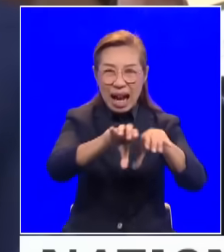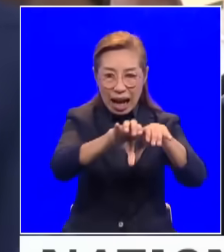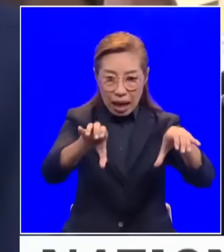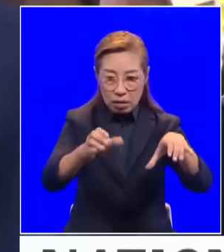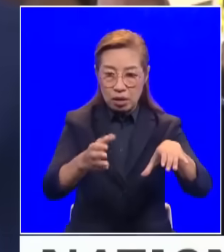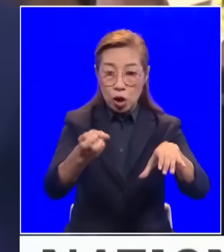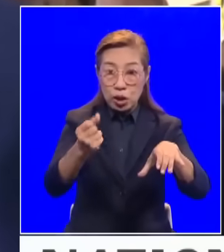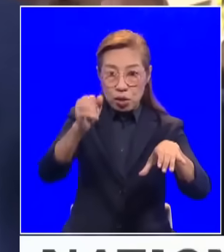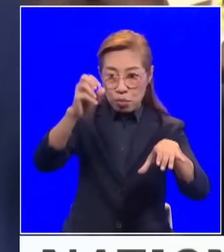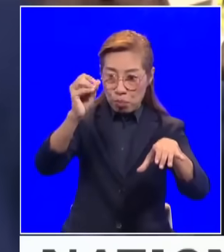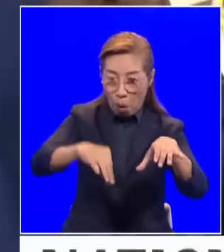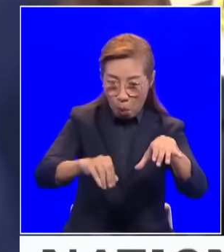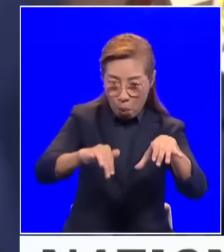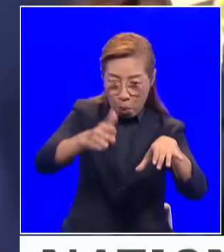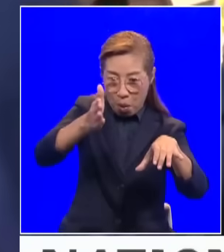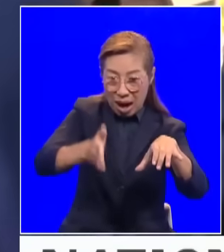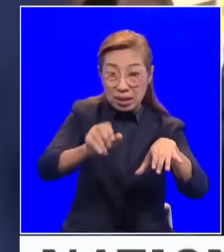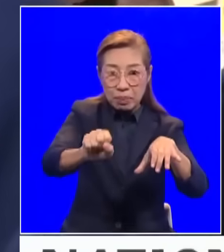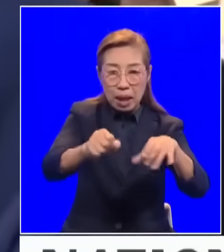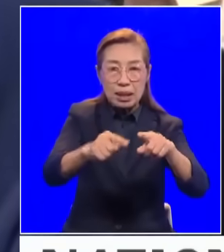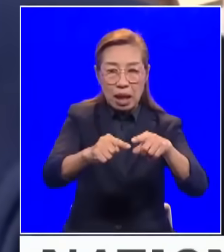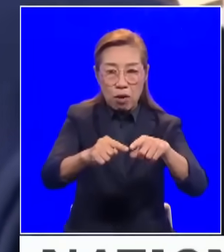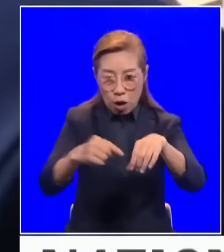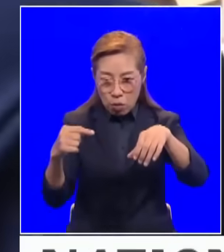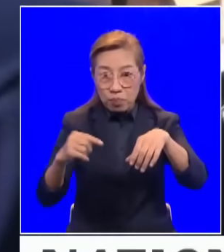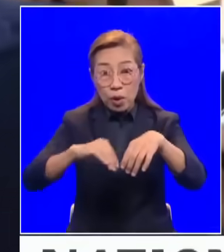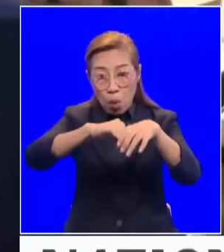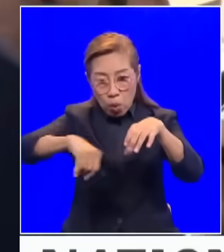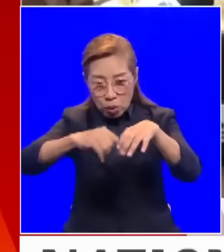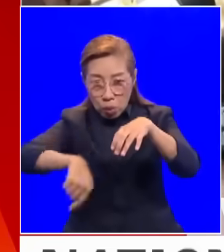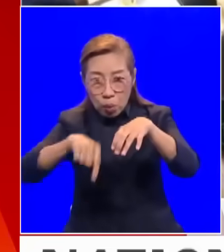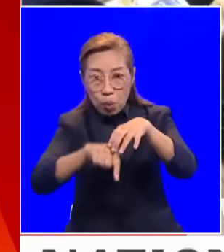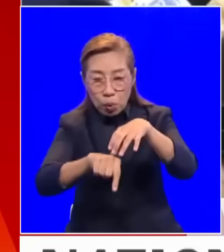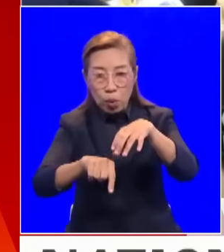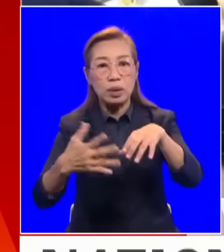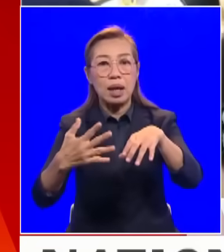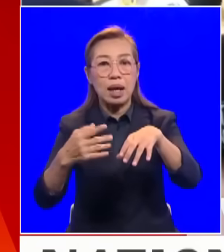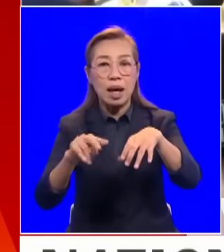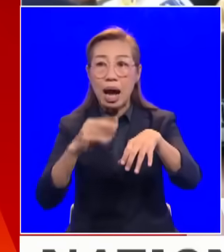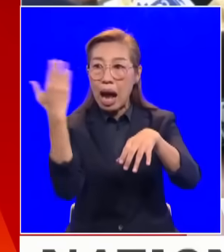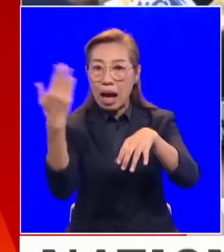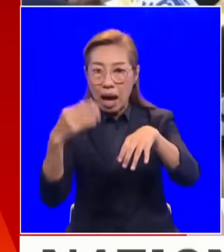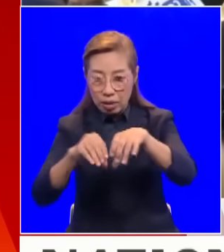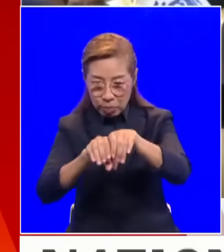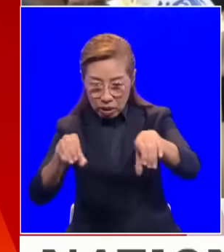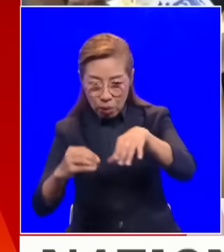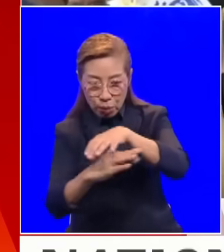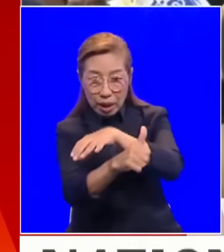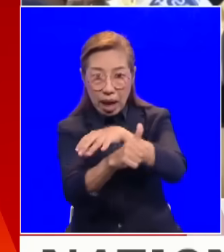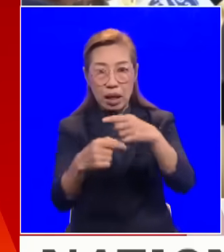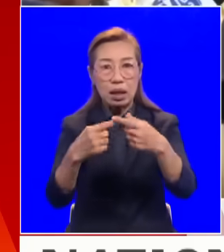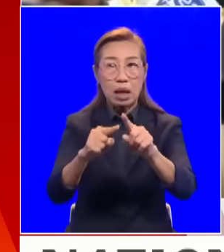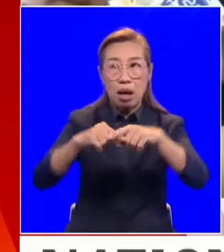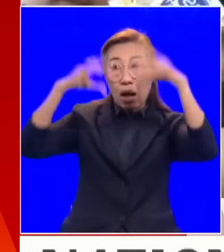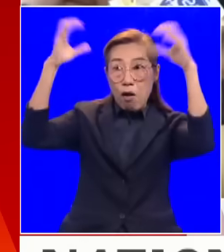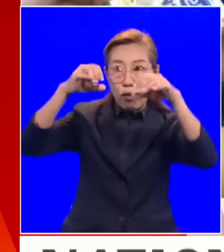ก็คือฝนเพราะว่าเนื่องจากว่าเหนืออุโมงค์ที่เราทำอุโมงค์ซ้อนอุโมงค์เนี่ยมันมีแสงเข้ามาประมาณ3เมตร